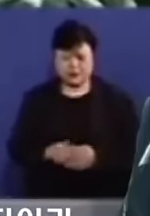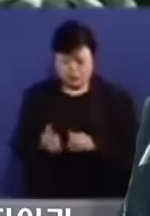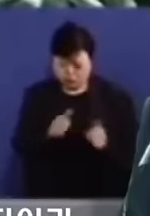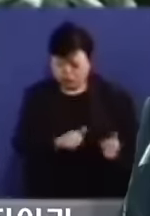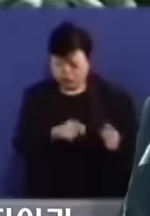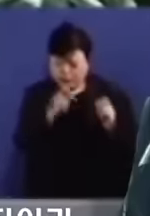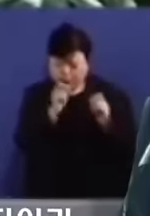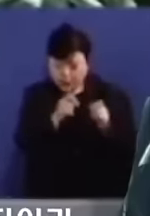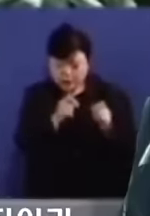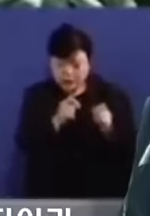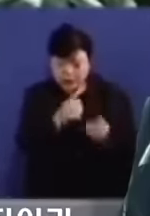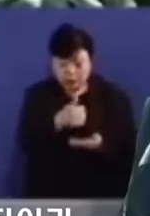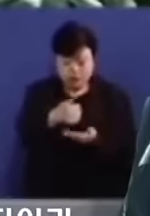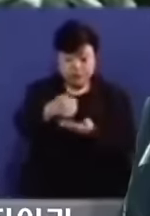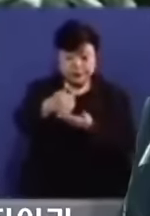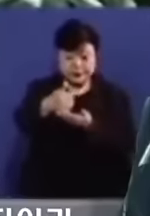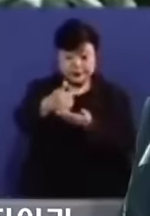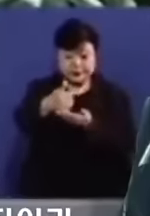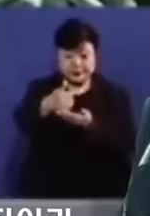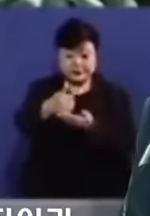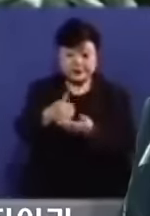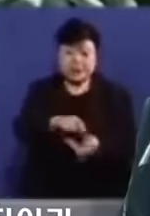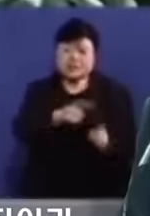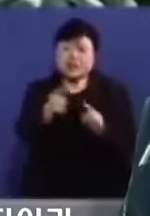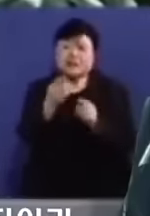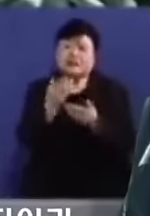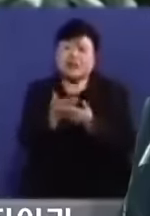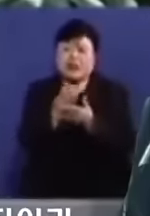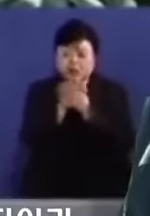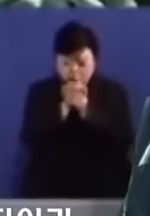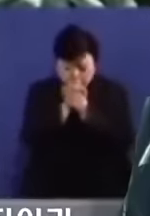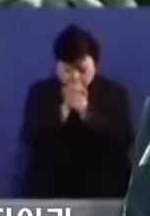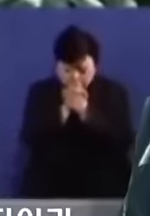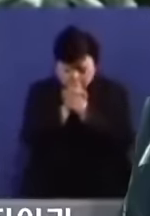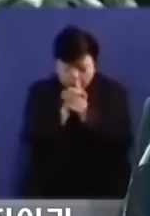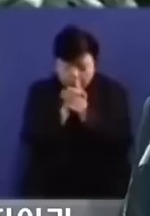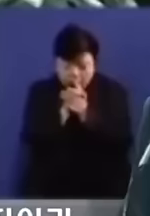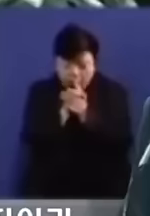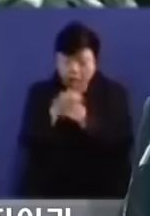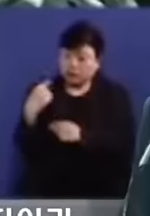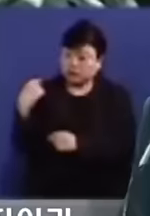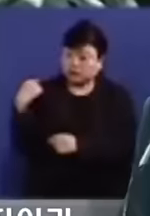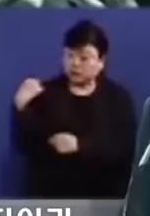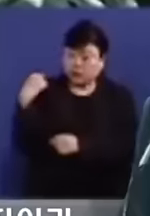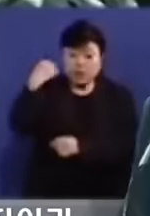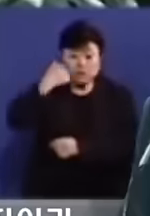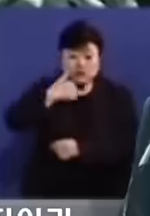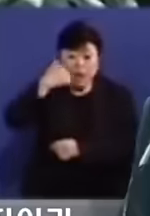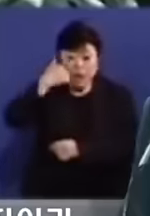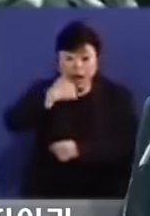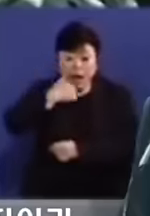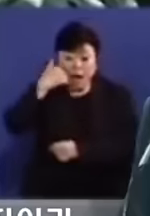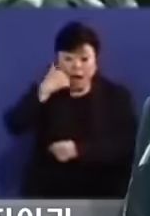죽어갈 때 주님께 살려달라고 기도를 하니까 내 등 뒤에서 누가